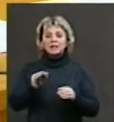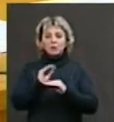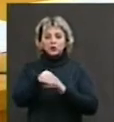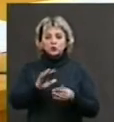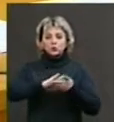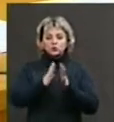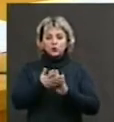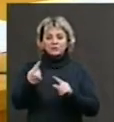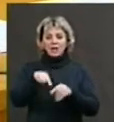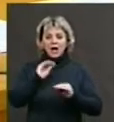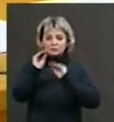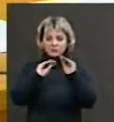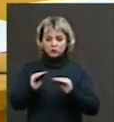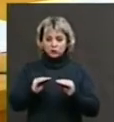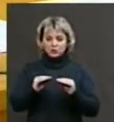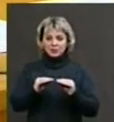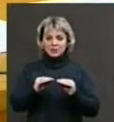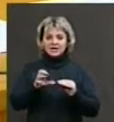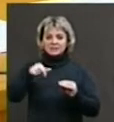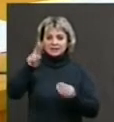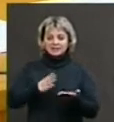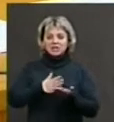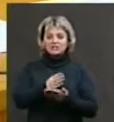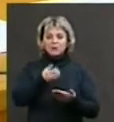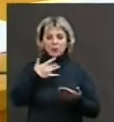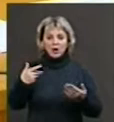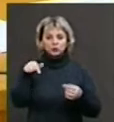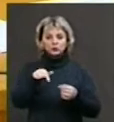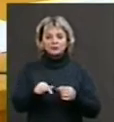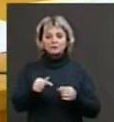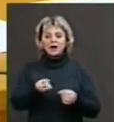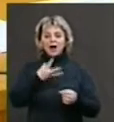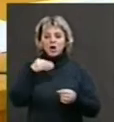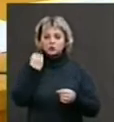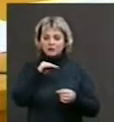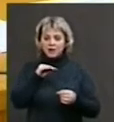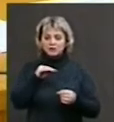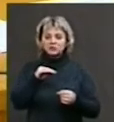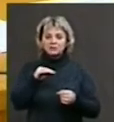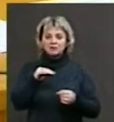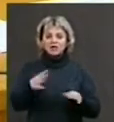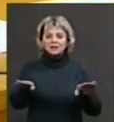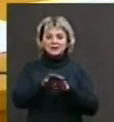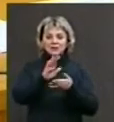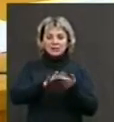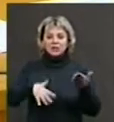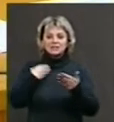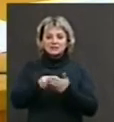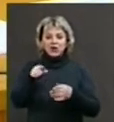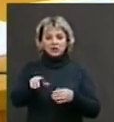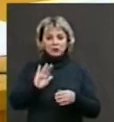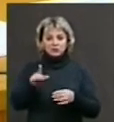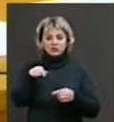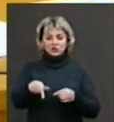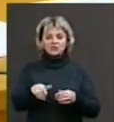дополнительные условия для обеспечения социальной сферы продуктами, товарами, хорошего качества и так далее, своими, между